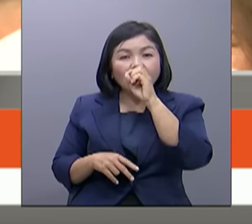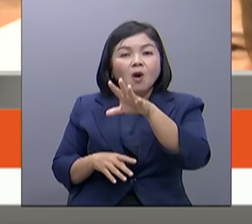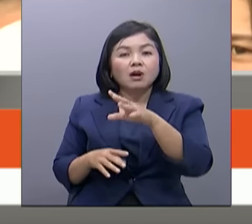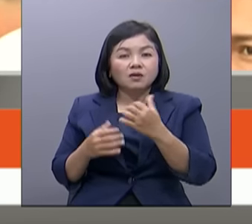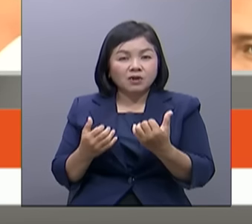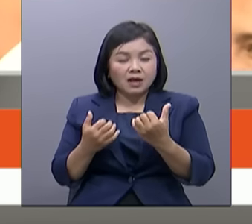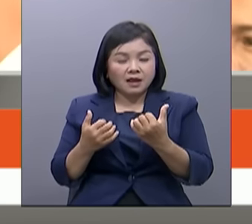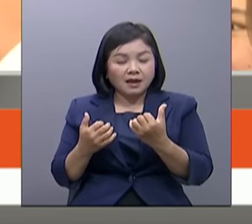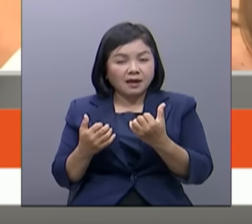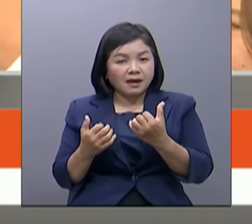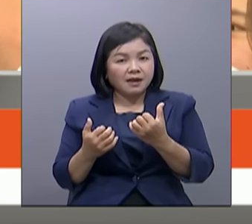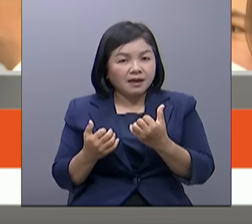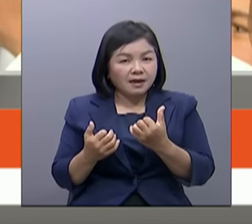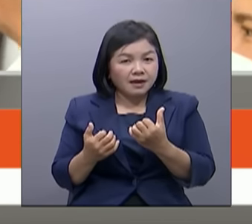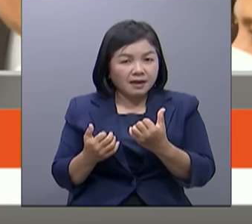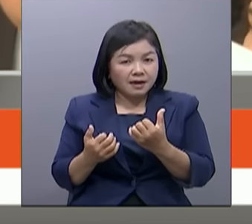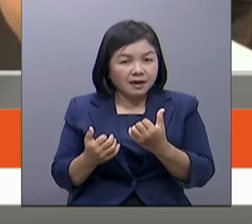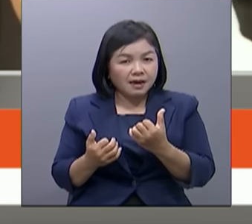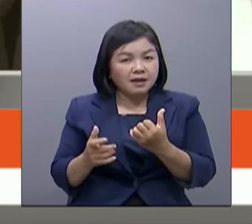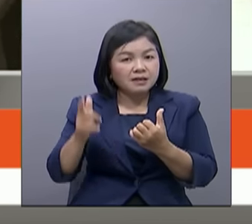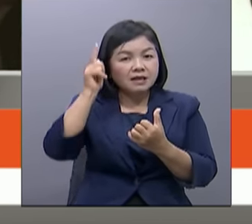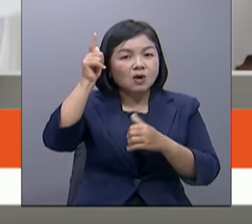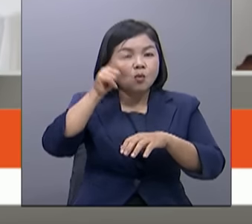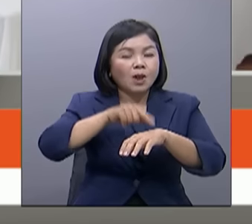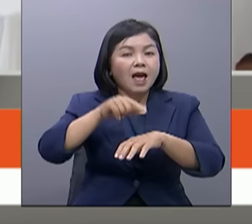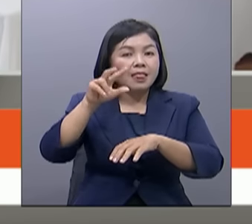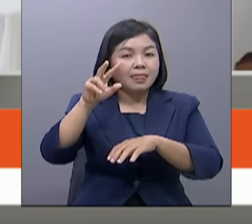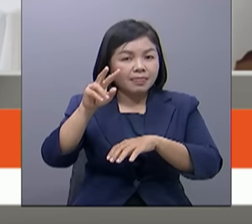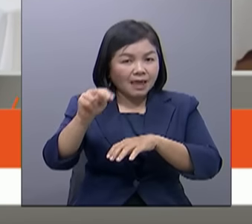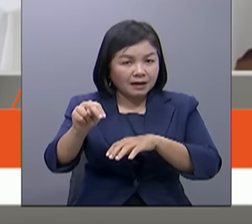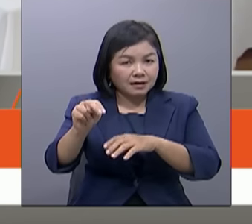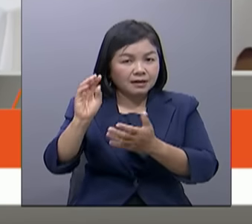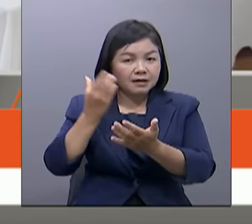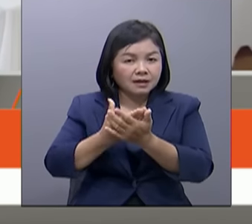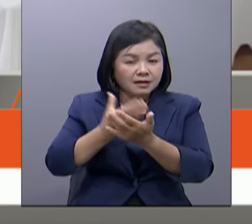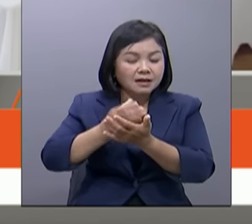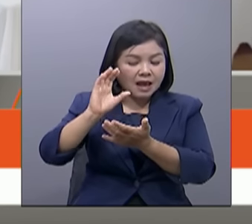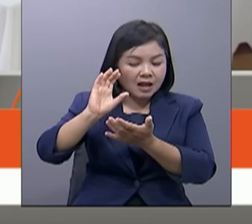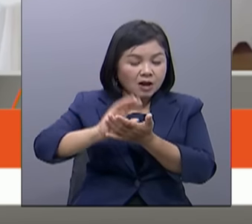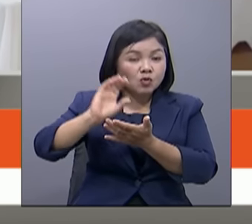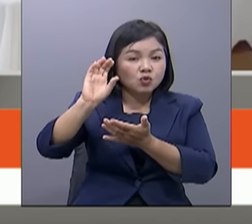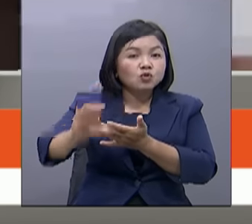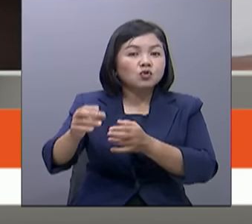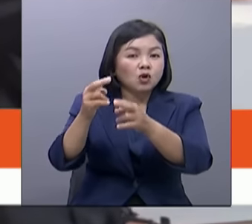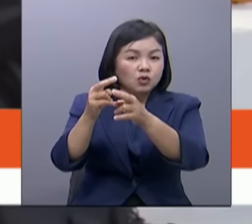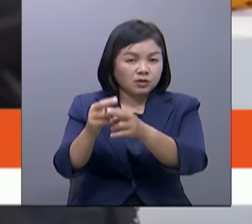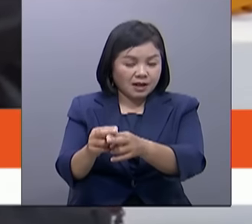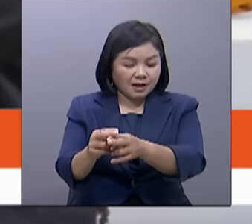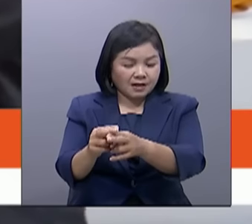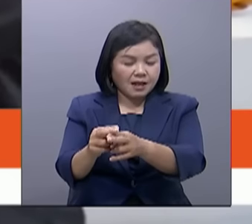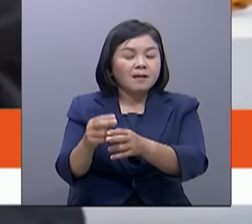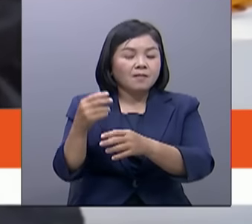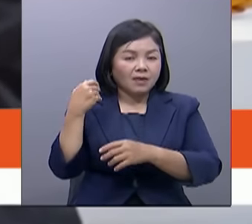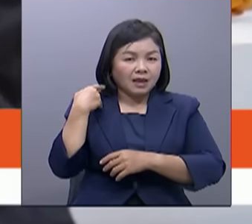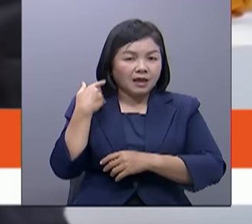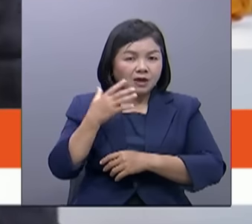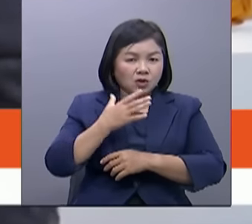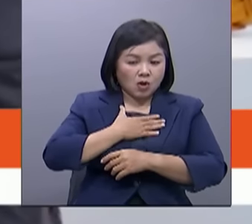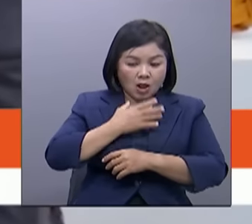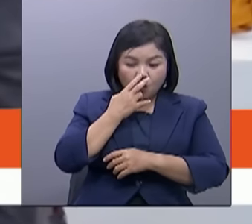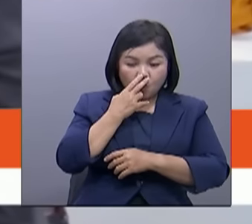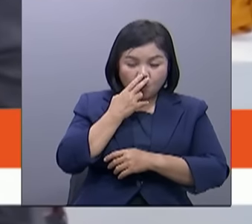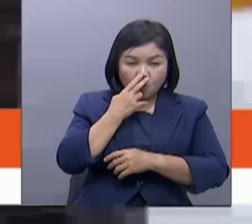าวันนี้ว่านายใหญ่ท่านมีนัดหมายเรื่องธุรกิจการลงทุนของท่านนะครับอันนี้ผมไม่อ